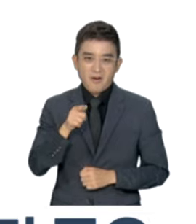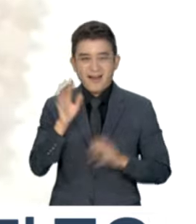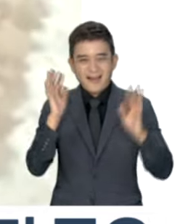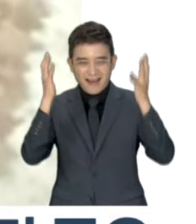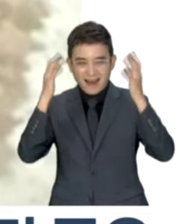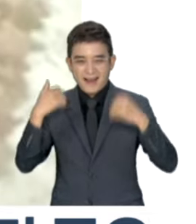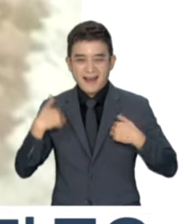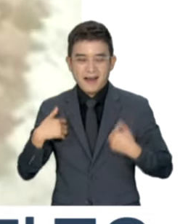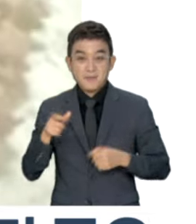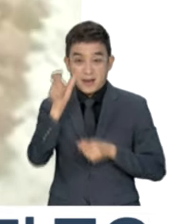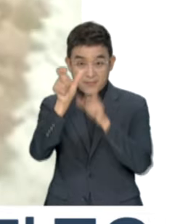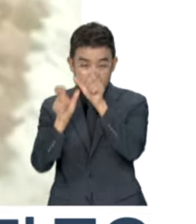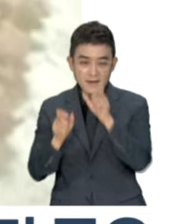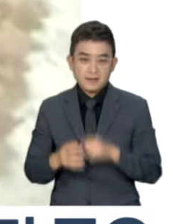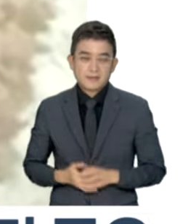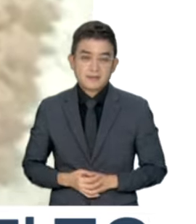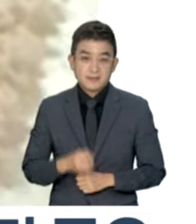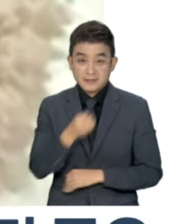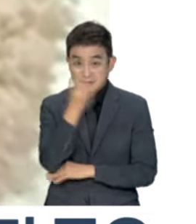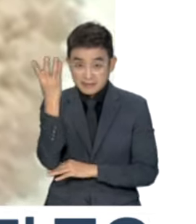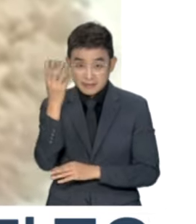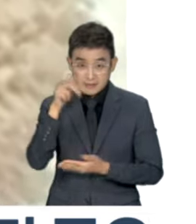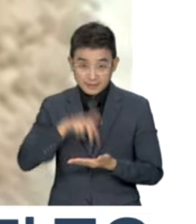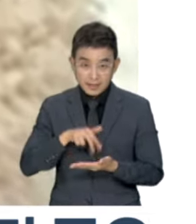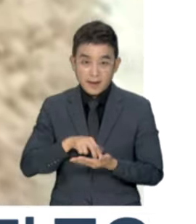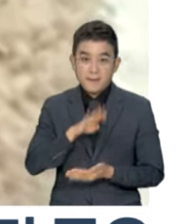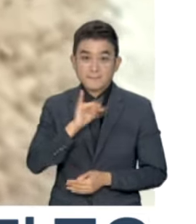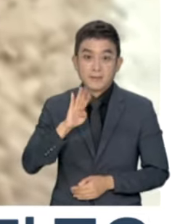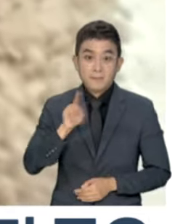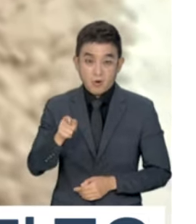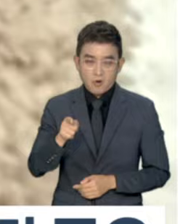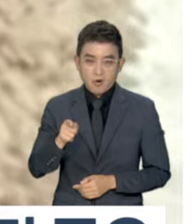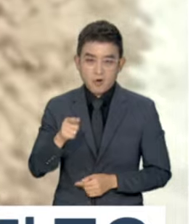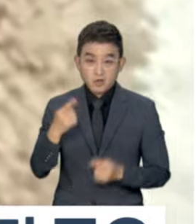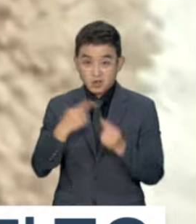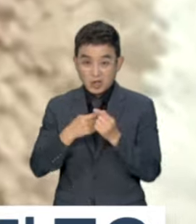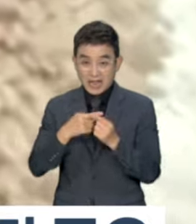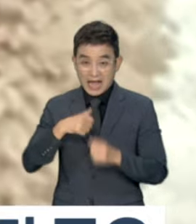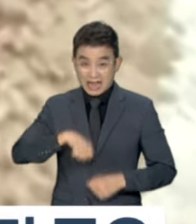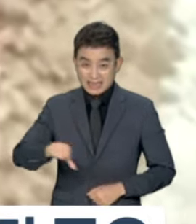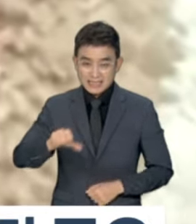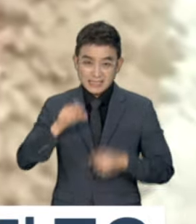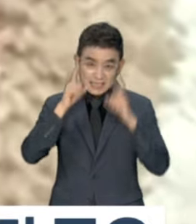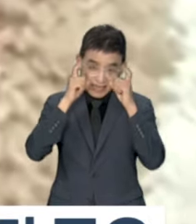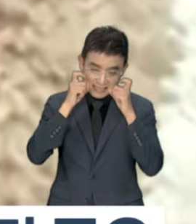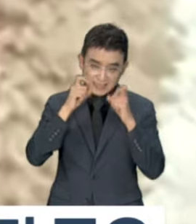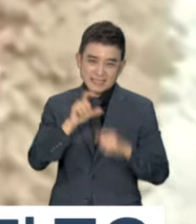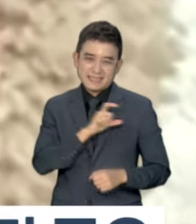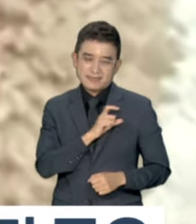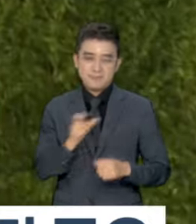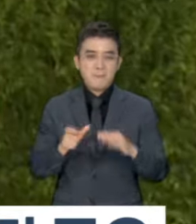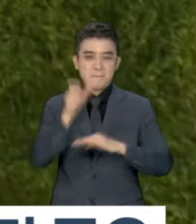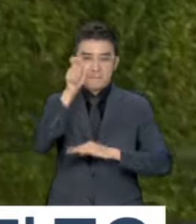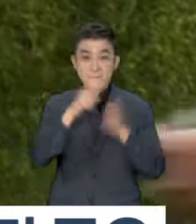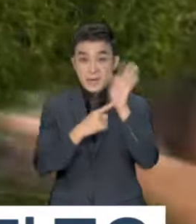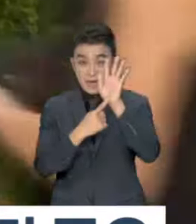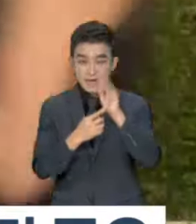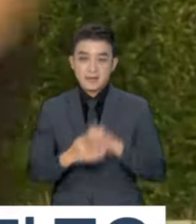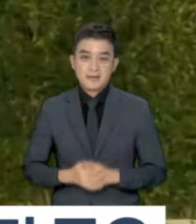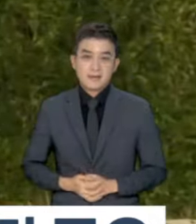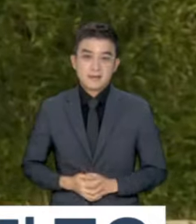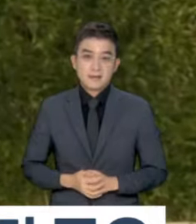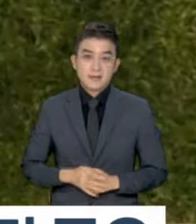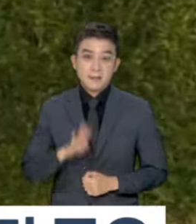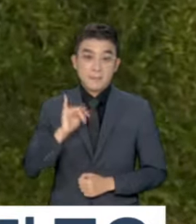썼습니다 ap 통신 등 외신들은 비버가 처음으로 얻은 아들의 사진과 이름을 공개했다고 보도했습니다